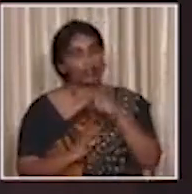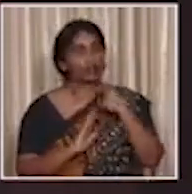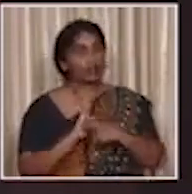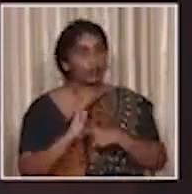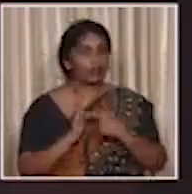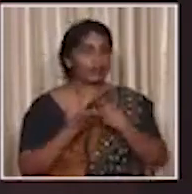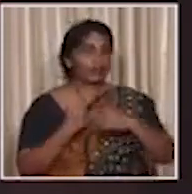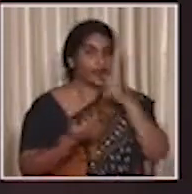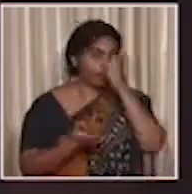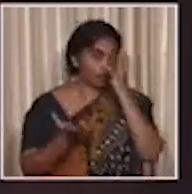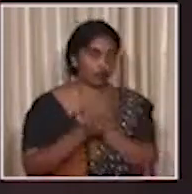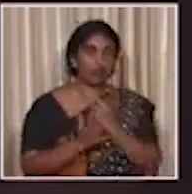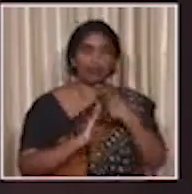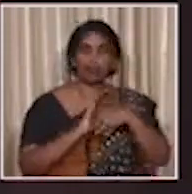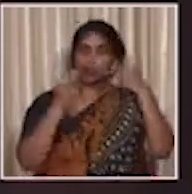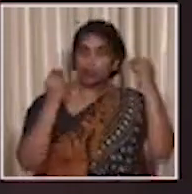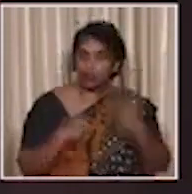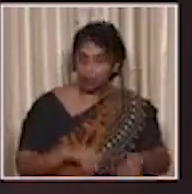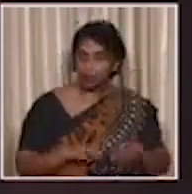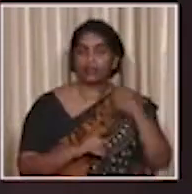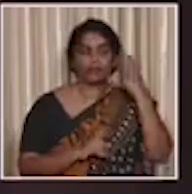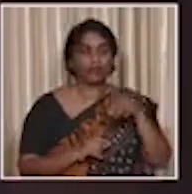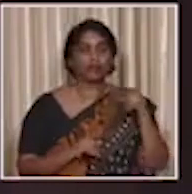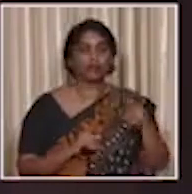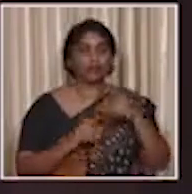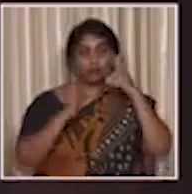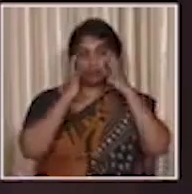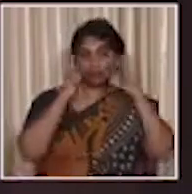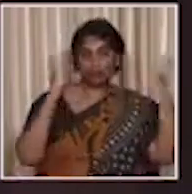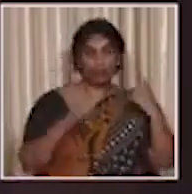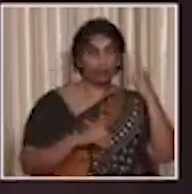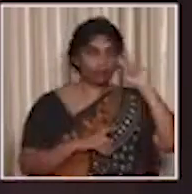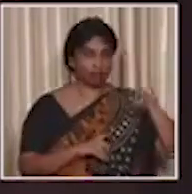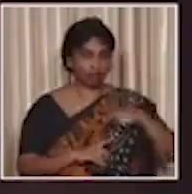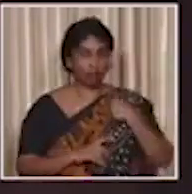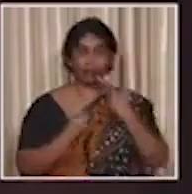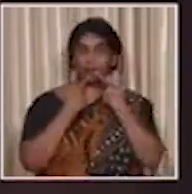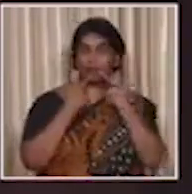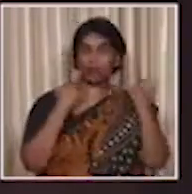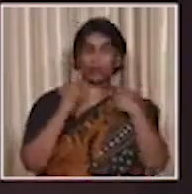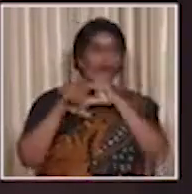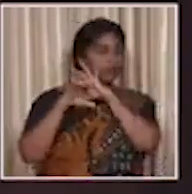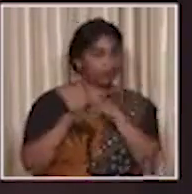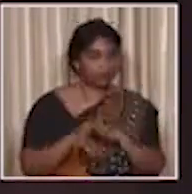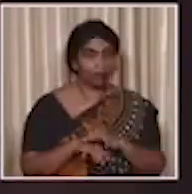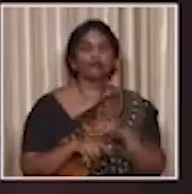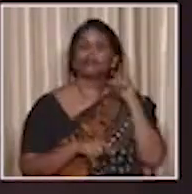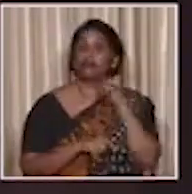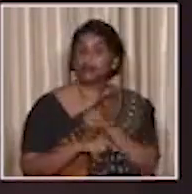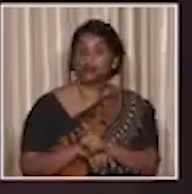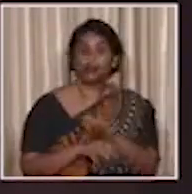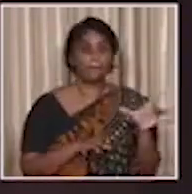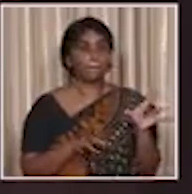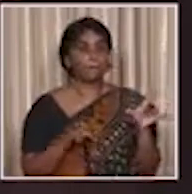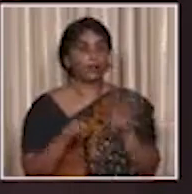රටේ දේපළ මංකොල්ල කාලා මේ රට බංකොලොත් භාවයට පත් කරපු හින්දා උද්දච්ච ඒකාධිපතියෙක්ව වීරයෙක් හැටියට ගෙනල්ලා ඔහු පඹයක්